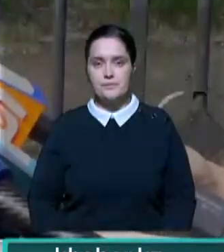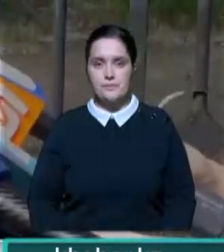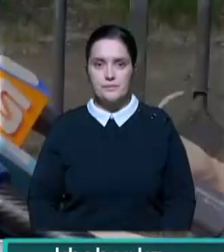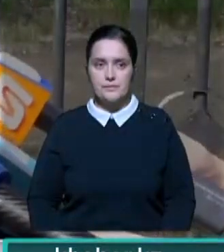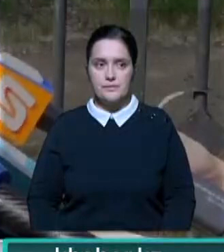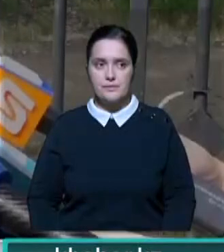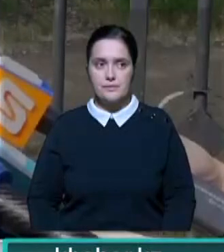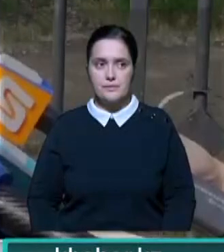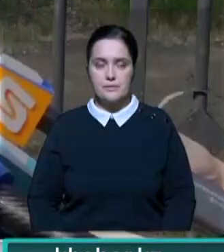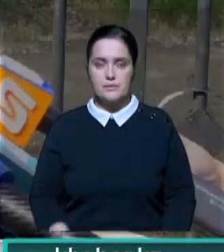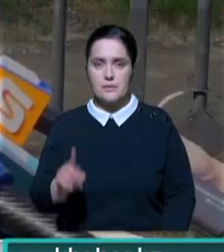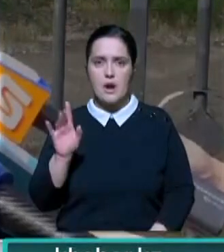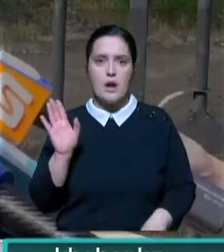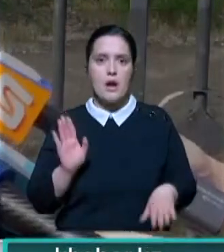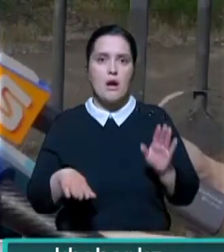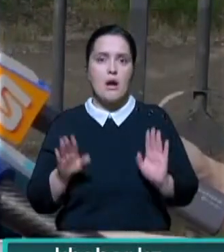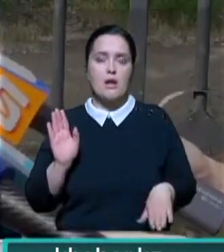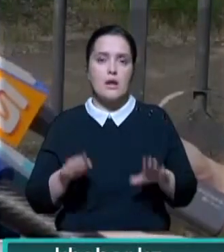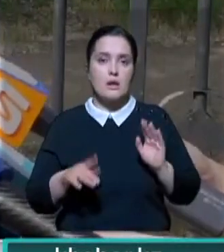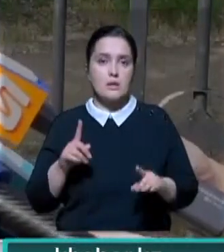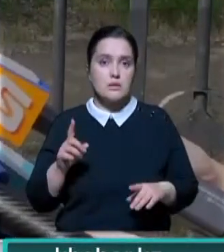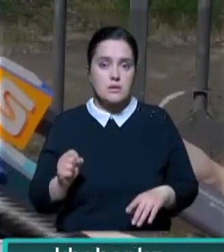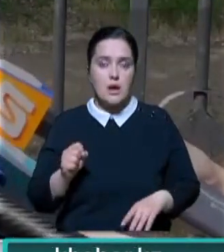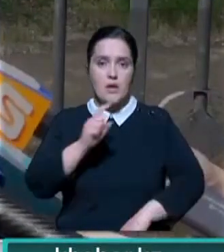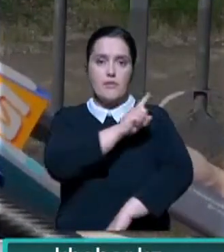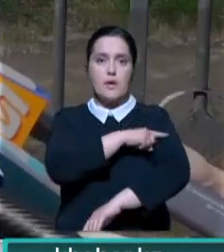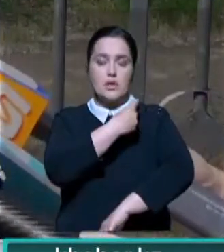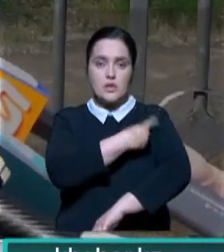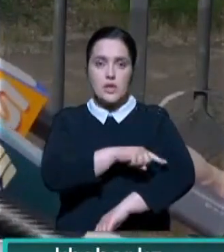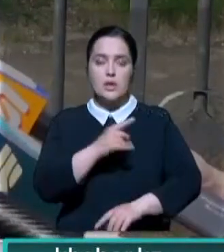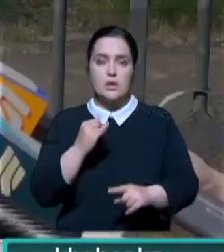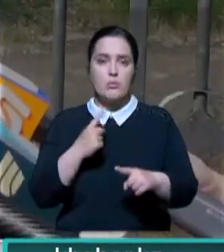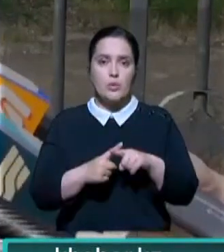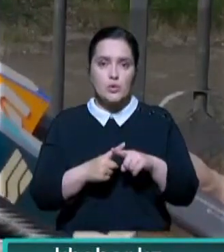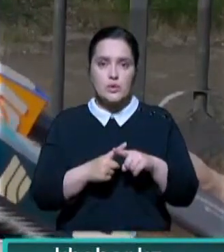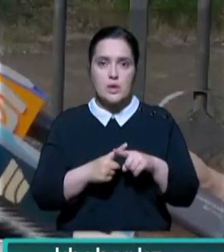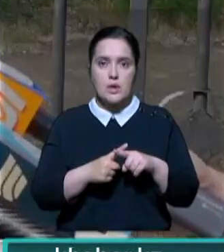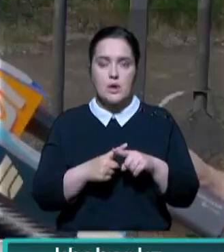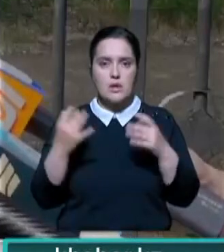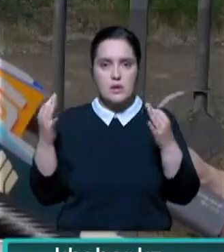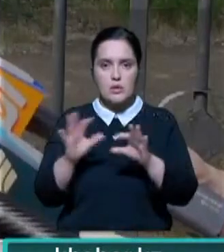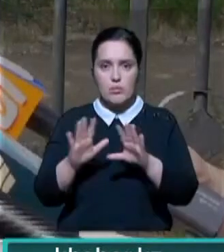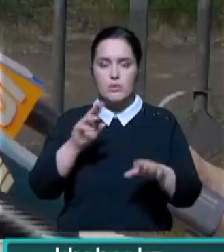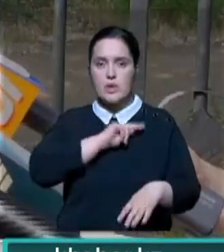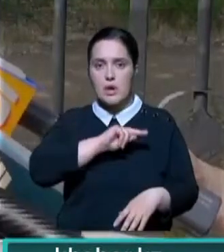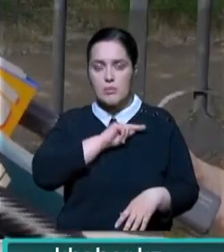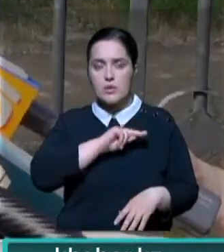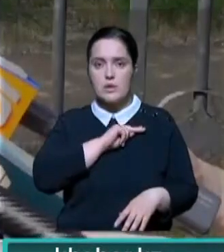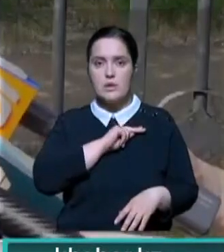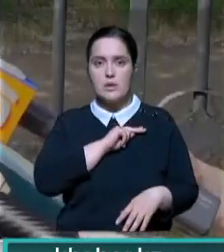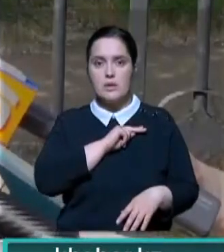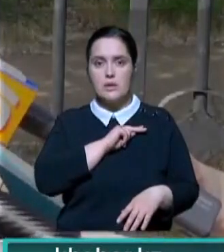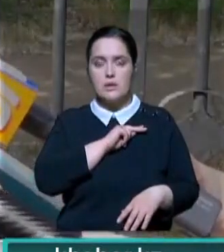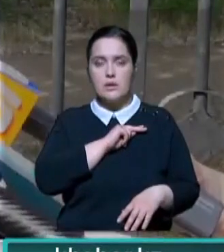Как минимум за халатность. Это минимум за халатность. И плюс недопуск к работе. Недопуск к работе.